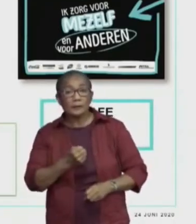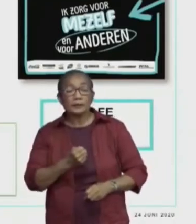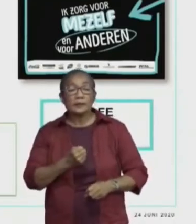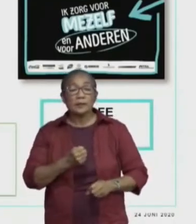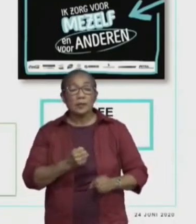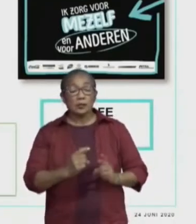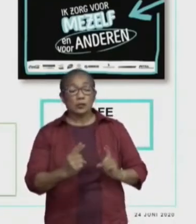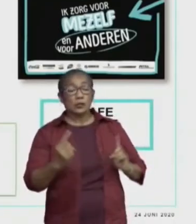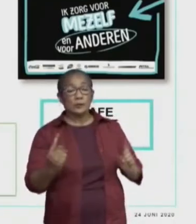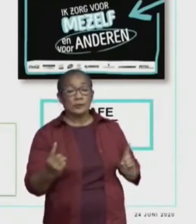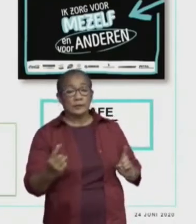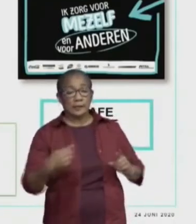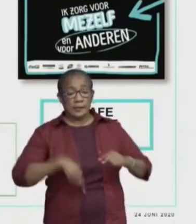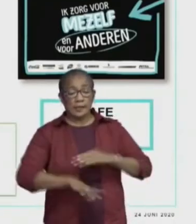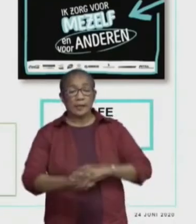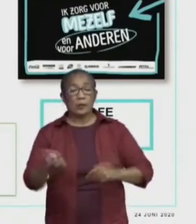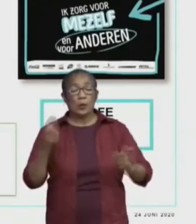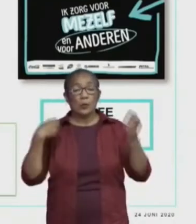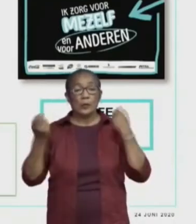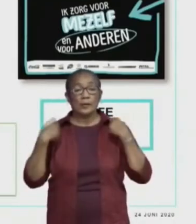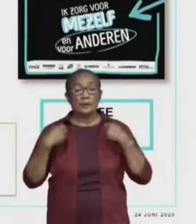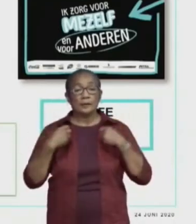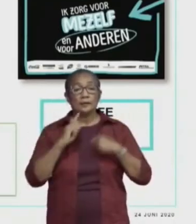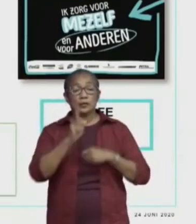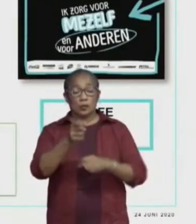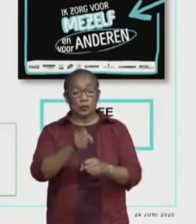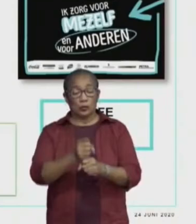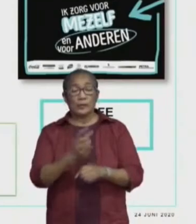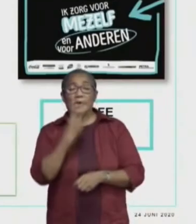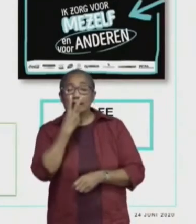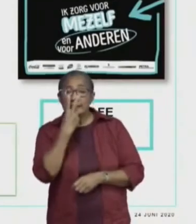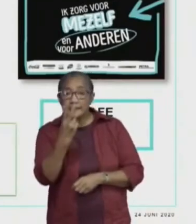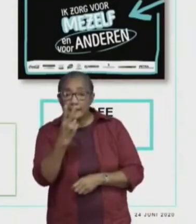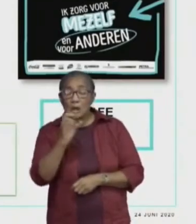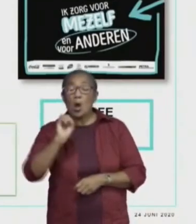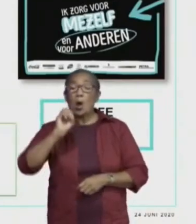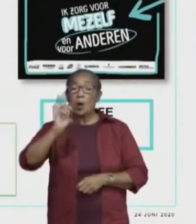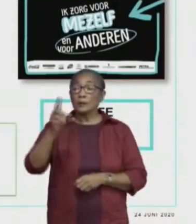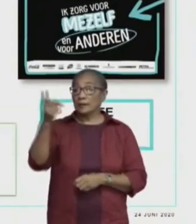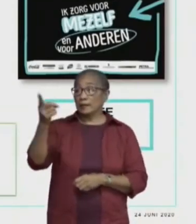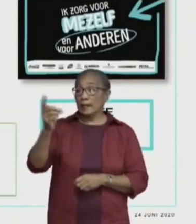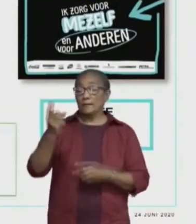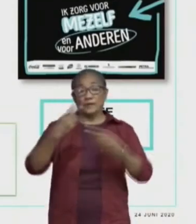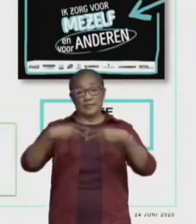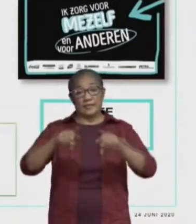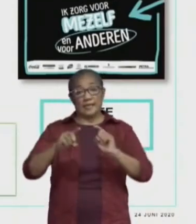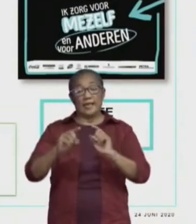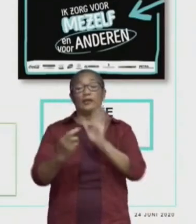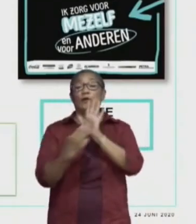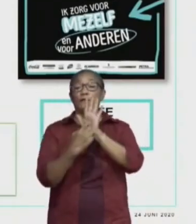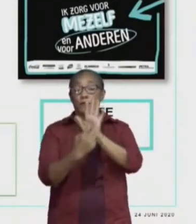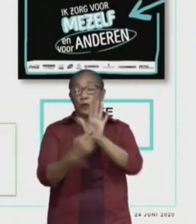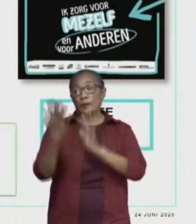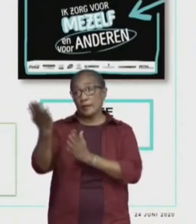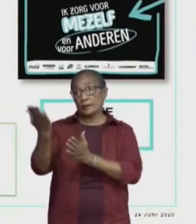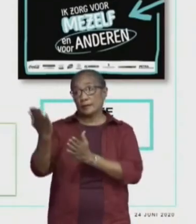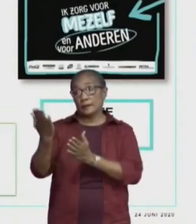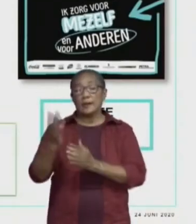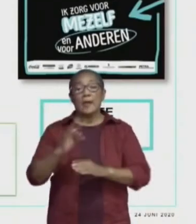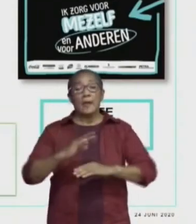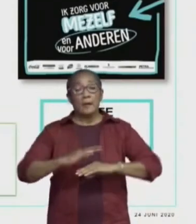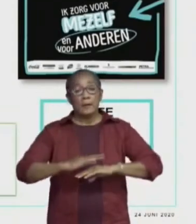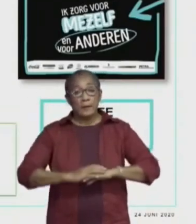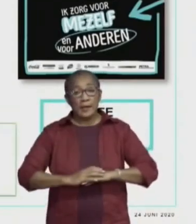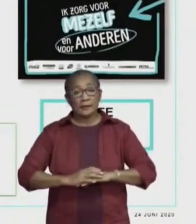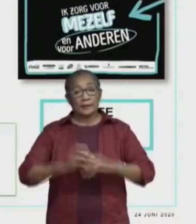winkels te handhaven. Je ziet daar op de slide een aantal voorbeelden en met